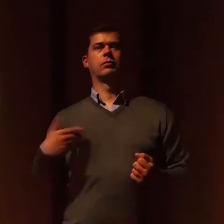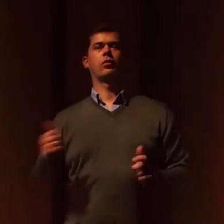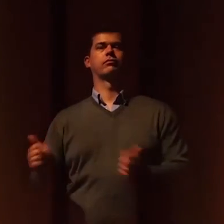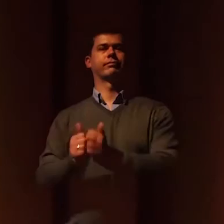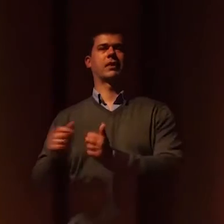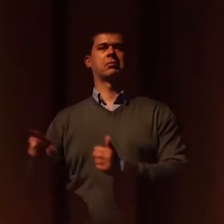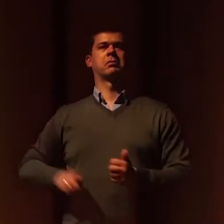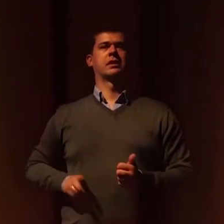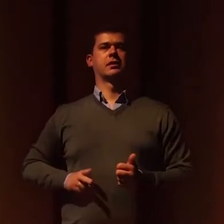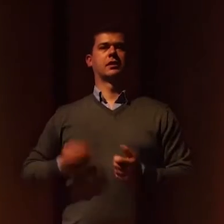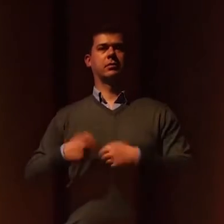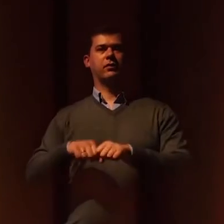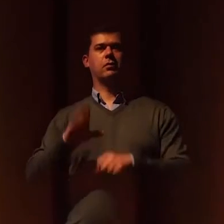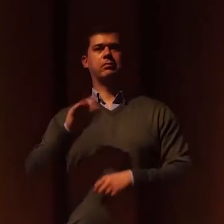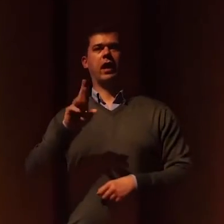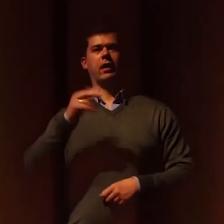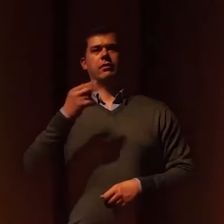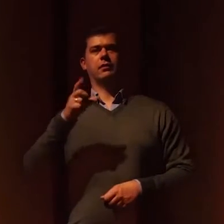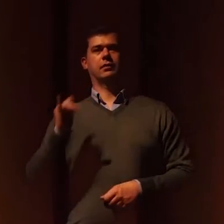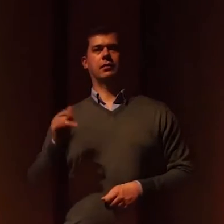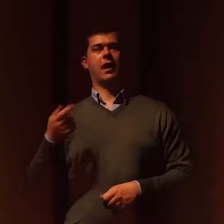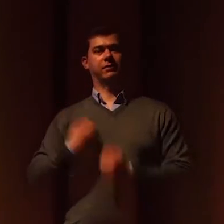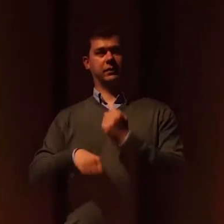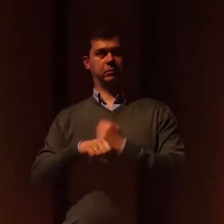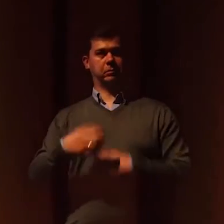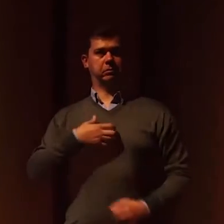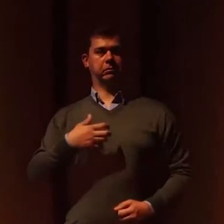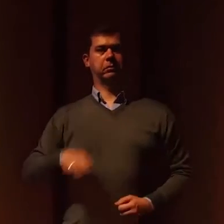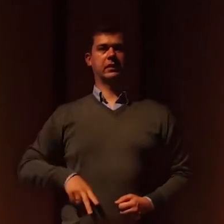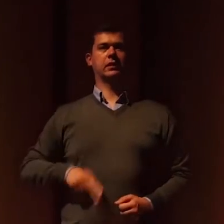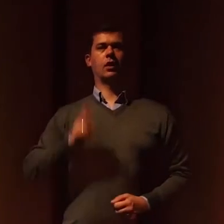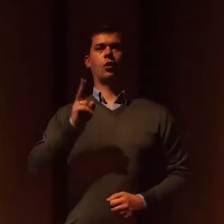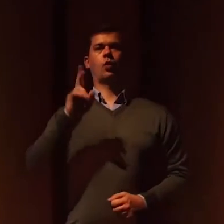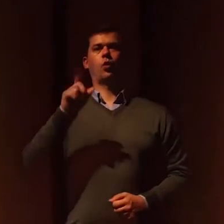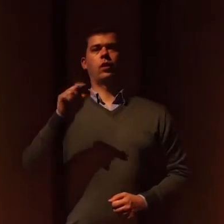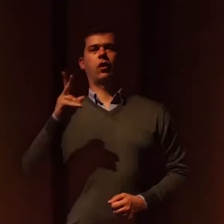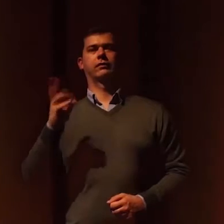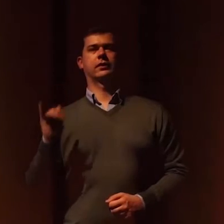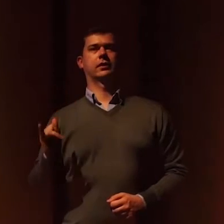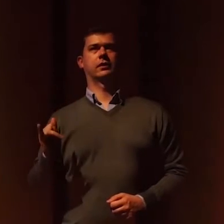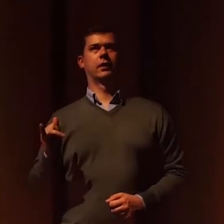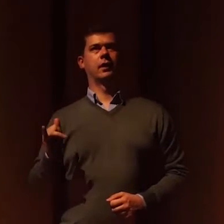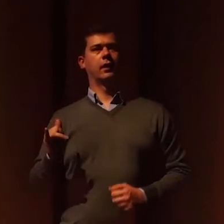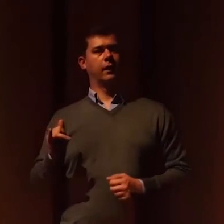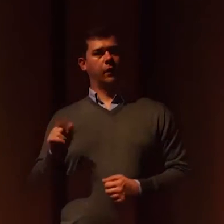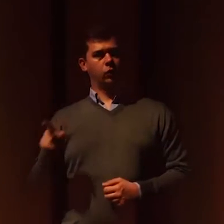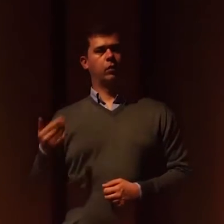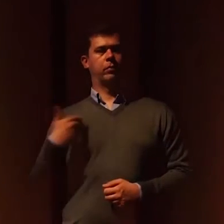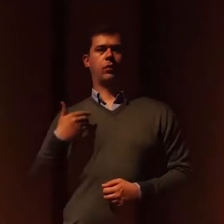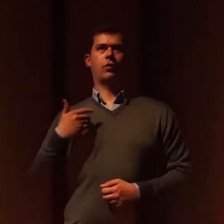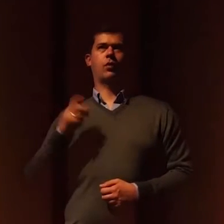sprawiedliwości był pan minister biern a wiceminister minister Królikowski No i to głównie